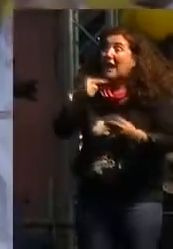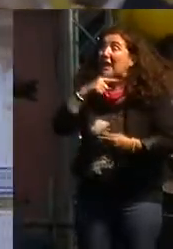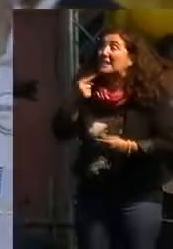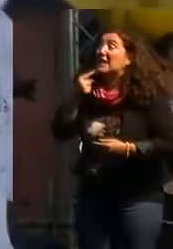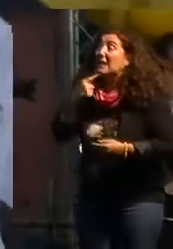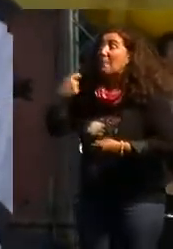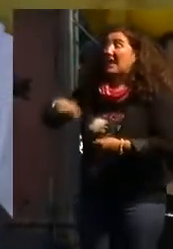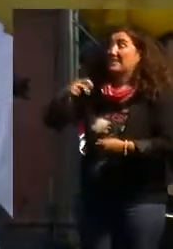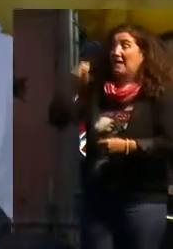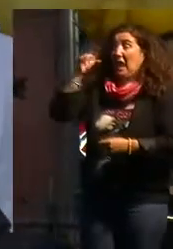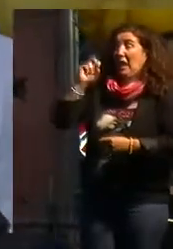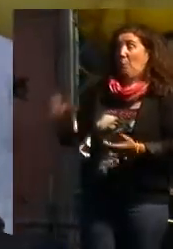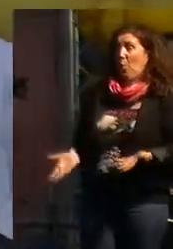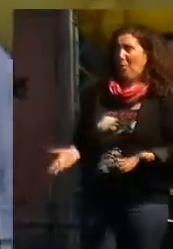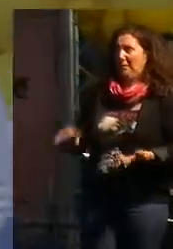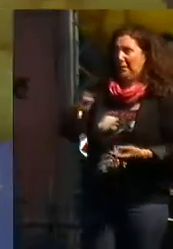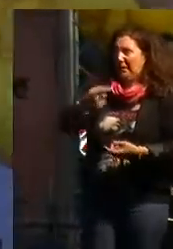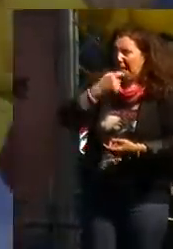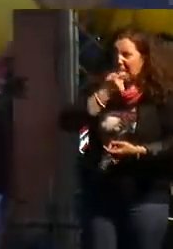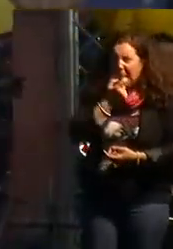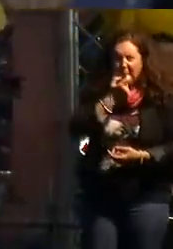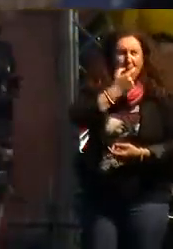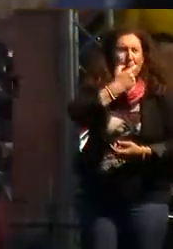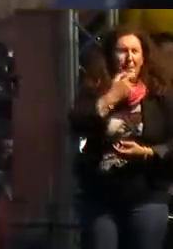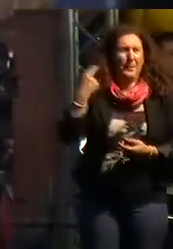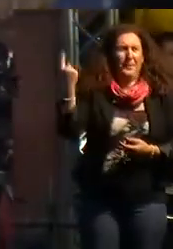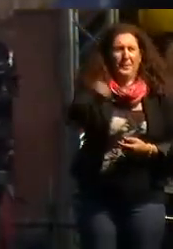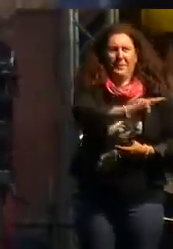va a testimoniare per la trattativa Stato-mafia.